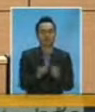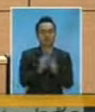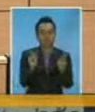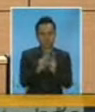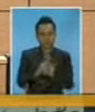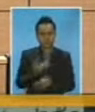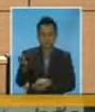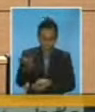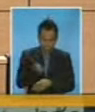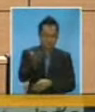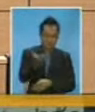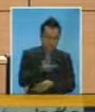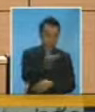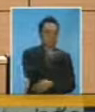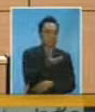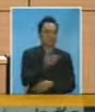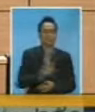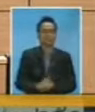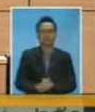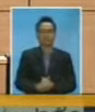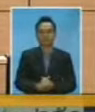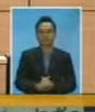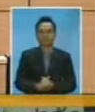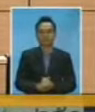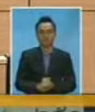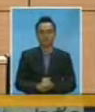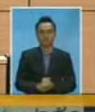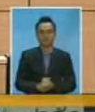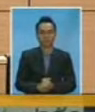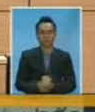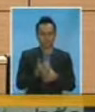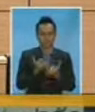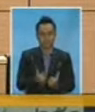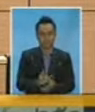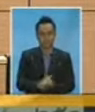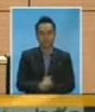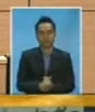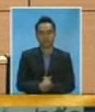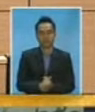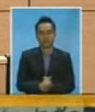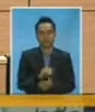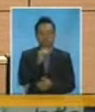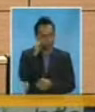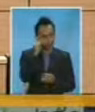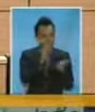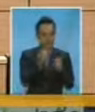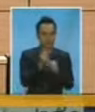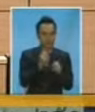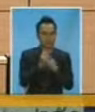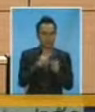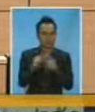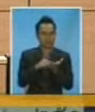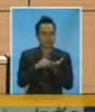ลักษณะของการกำหนดบทลงโทษหรือไม่ซึ่งที่ประชุมวันนี้ก็เห็นว่าไม่ควรที่จะให้ศาลเนี่ยเป็นผู้ลงโทษแต่ไปออกเป็น